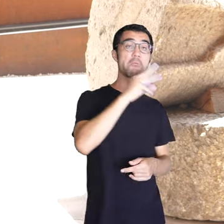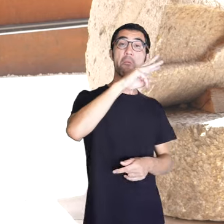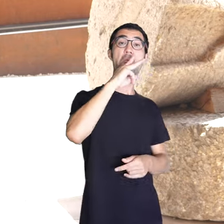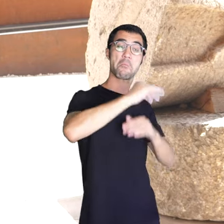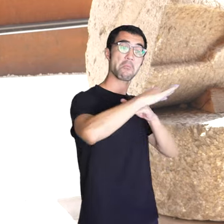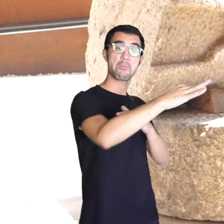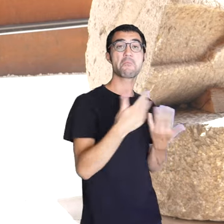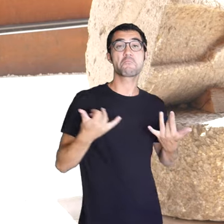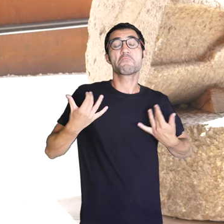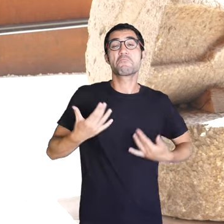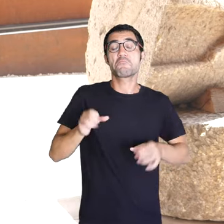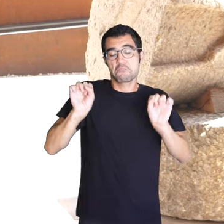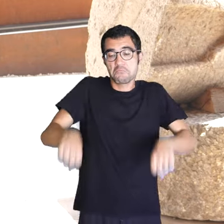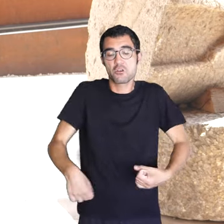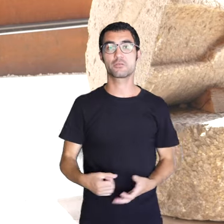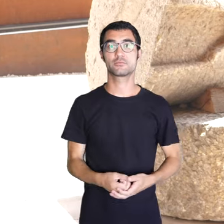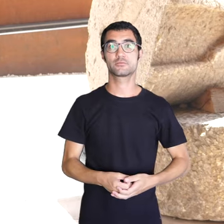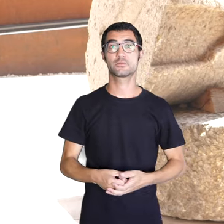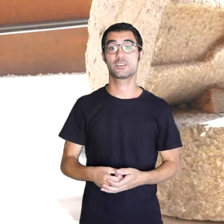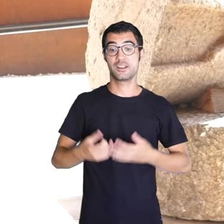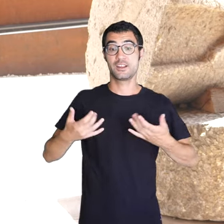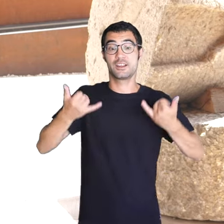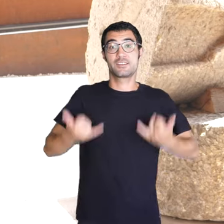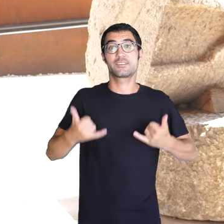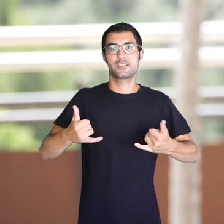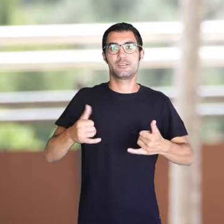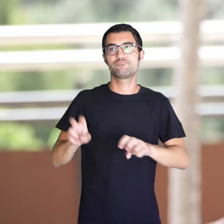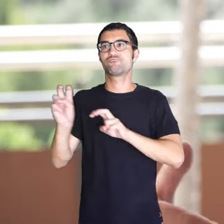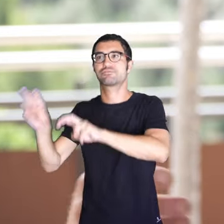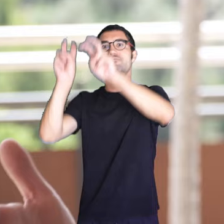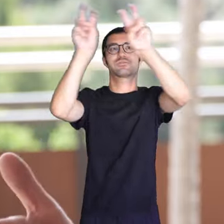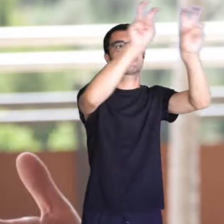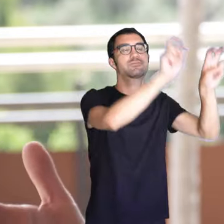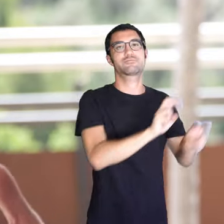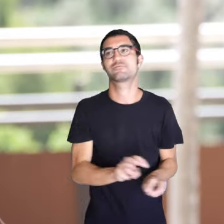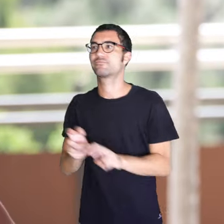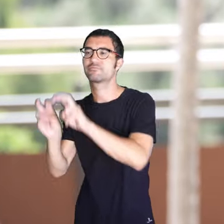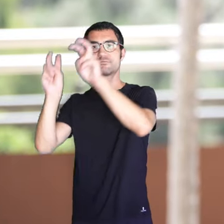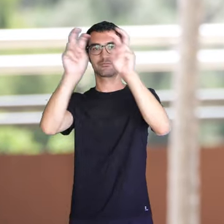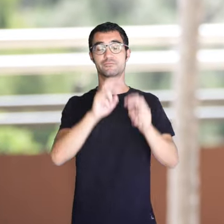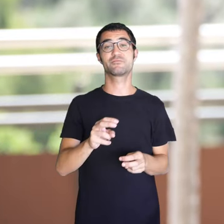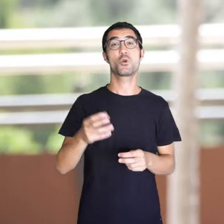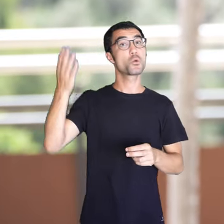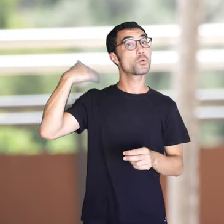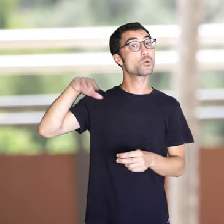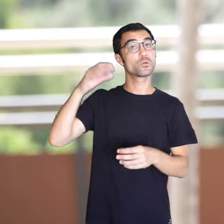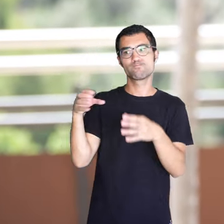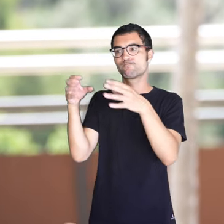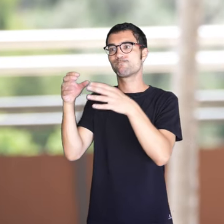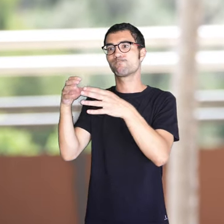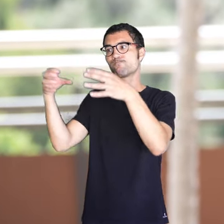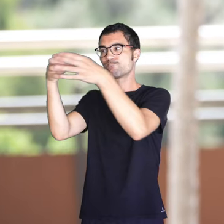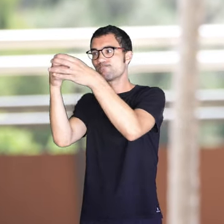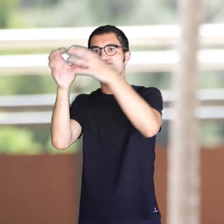comences a moure't, a poder-te moure d'una banda a l'altra. Aquí a Fornalutx érem un grup i